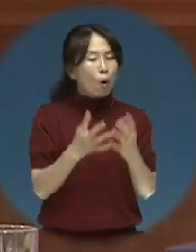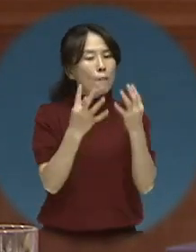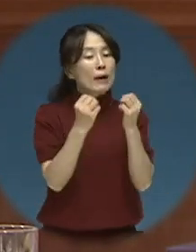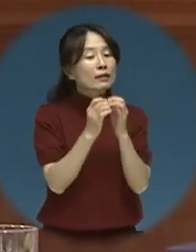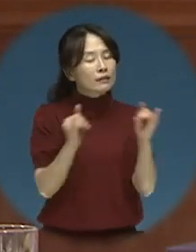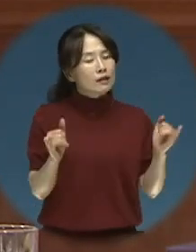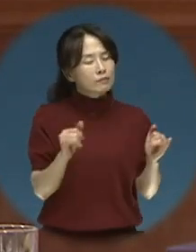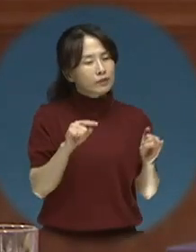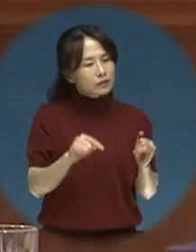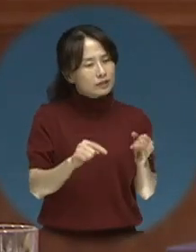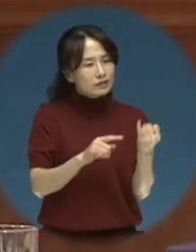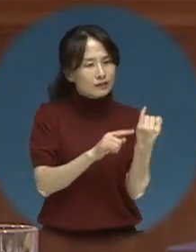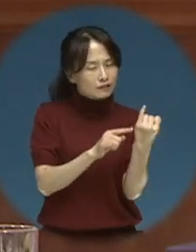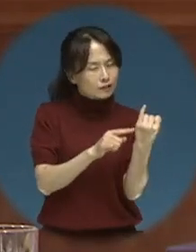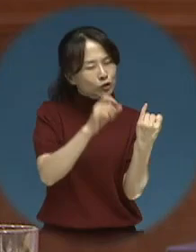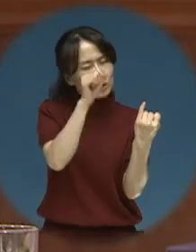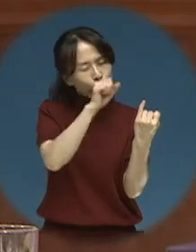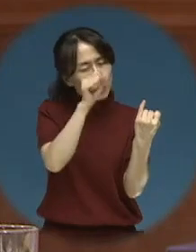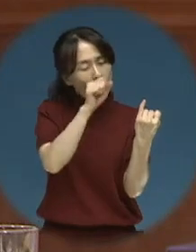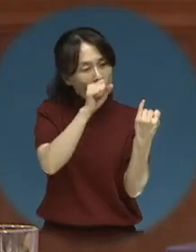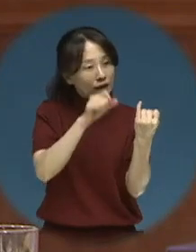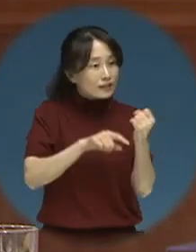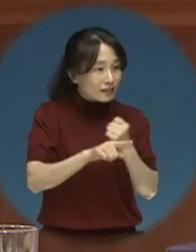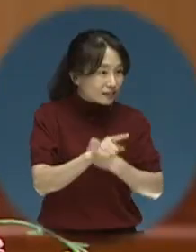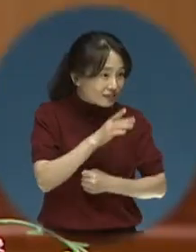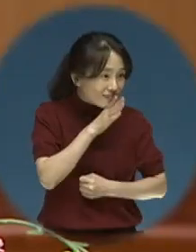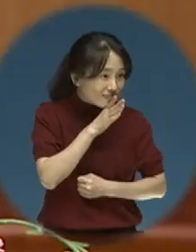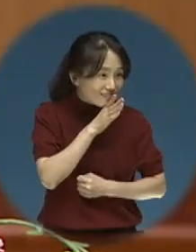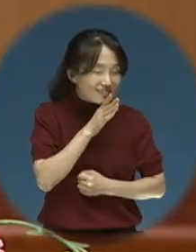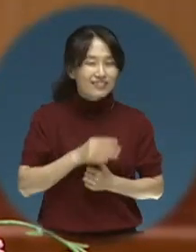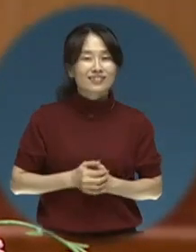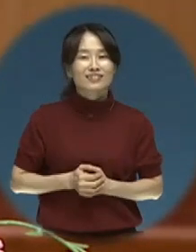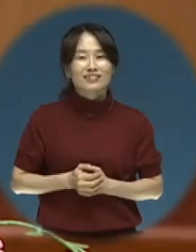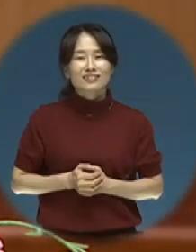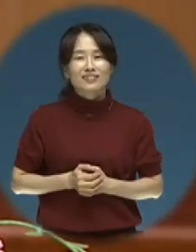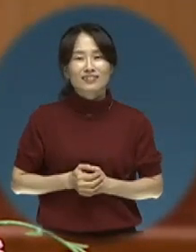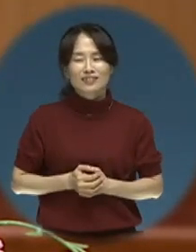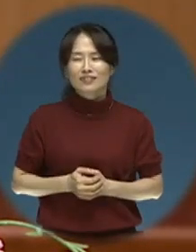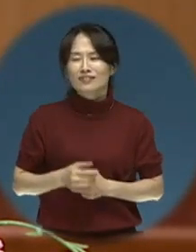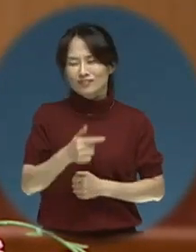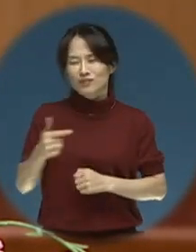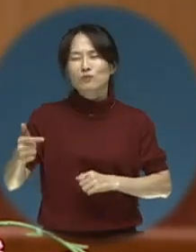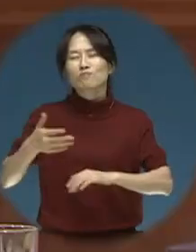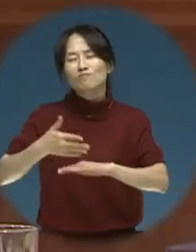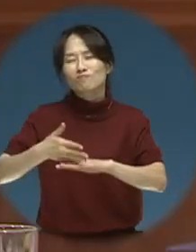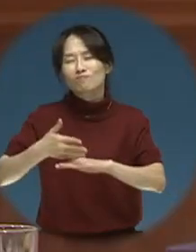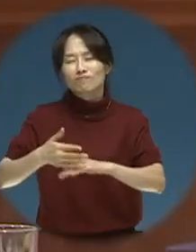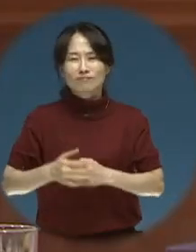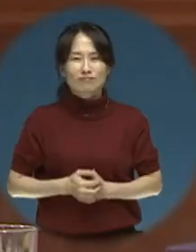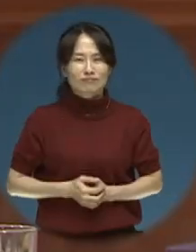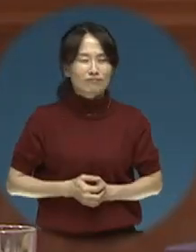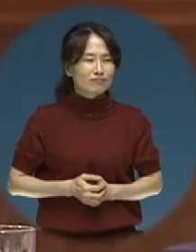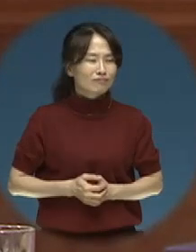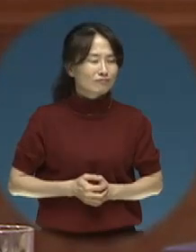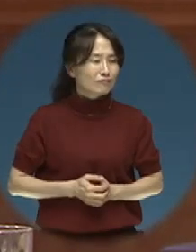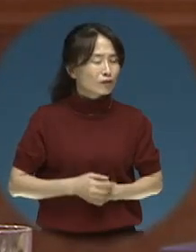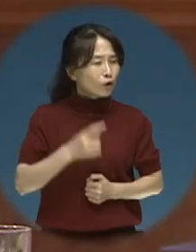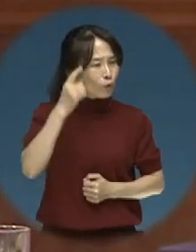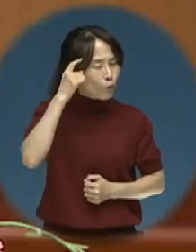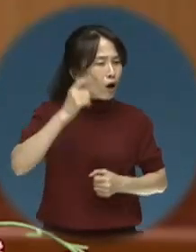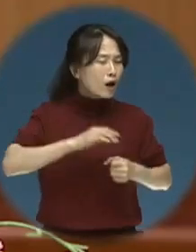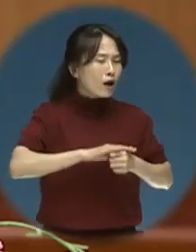독자들이 여전히 우리 신달자 선생님을 찾는다는 거 아니에요? 너무 감사한 일이죠. 왜 찾는다고 생각하세요?